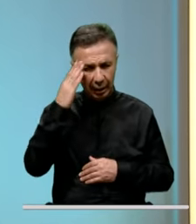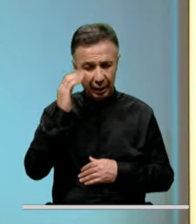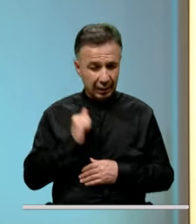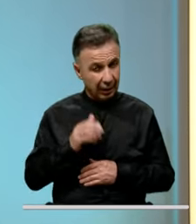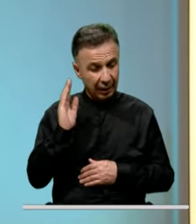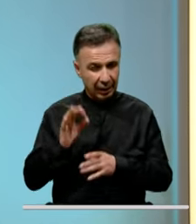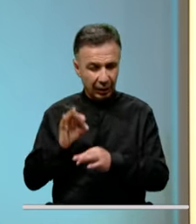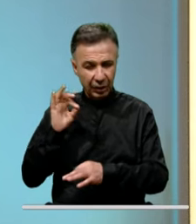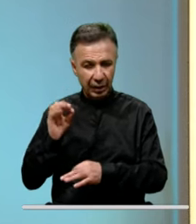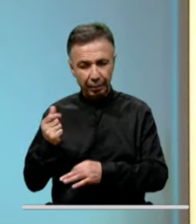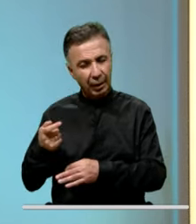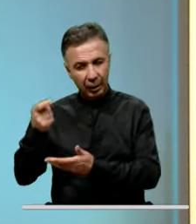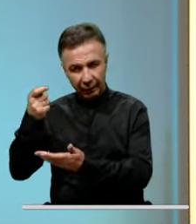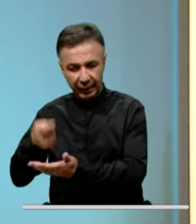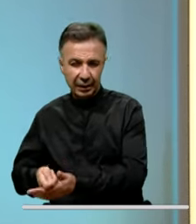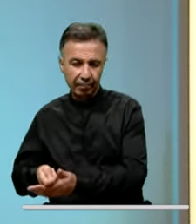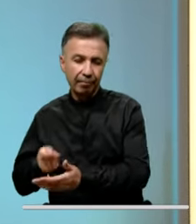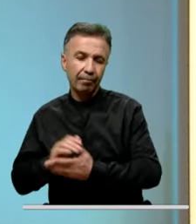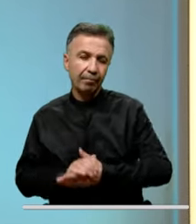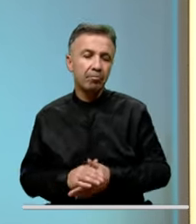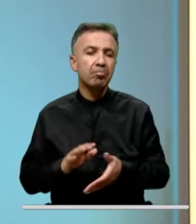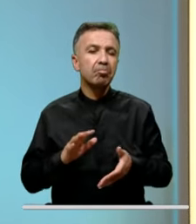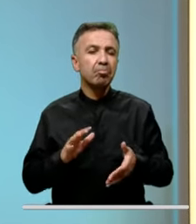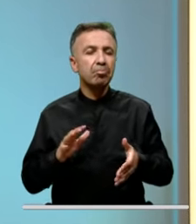birisine harçlık olarak versem veya